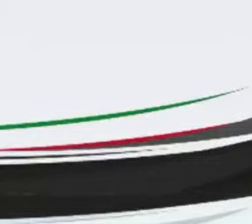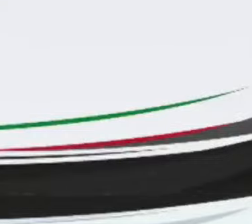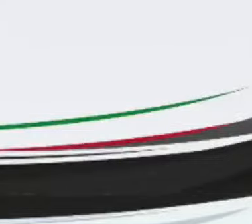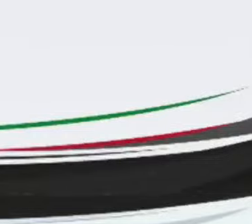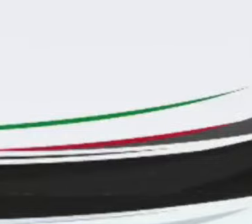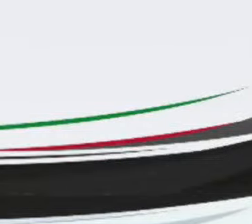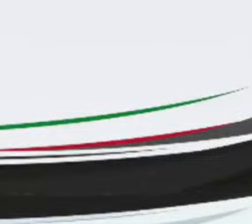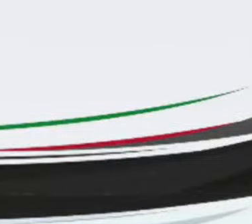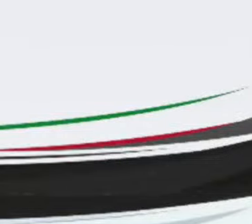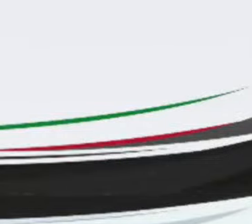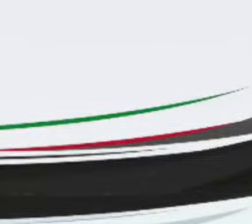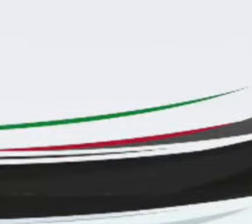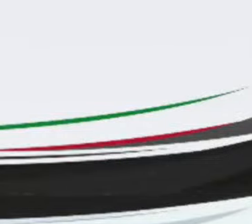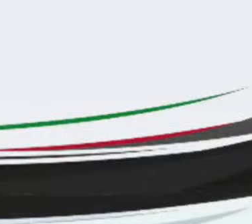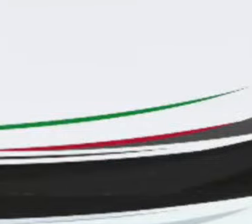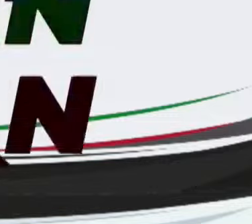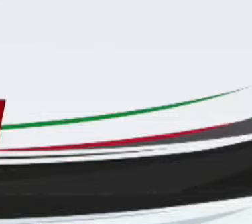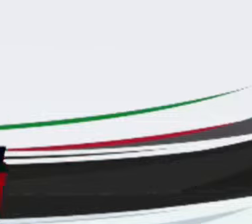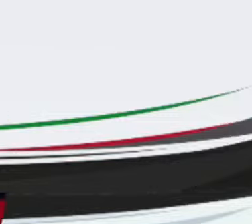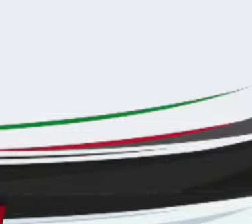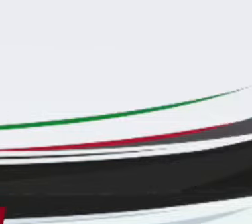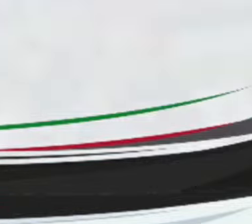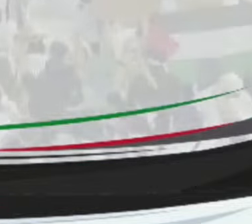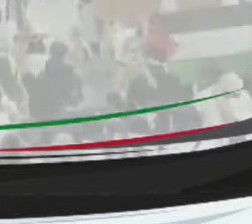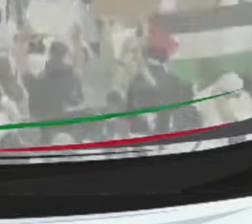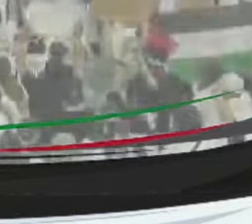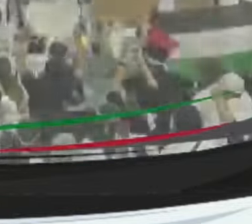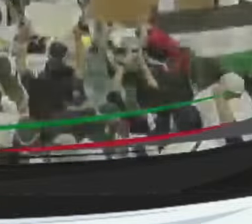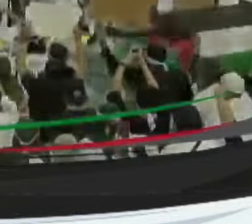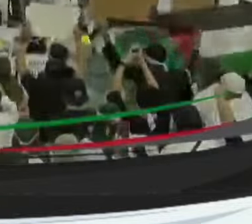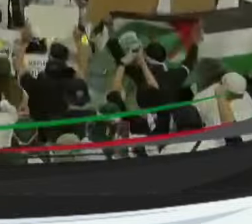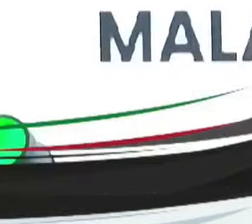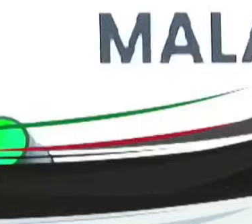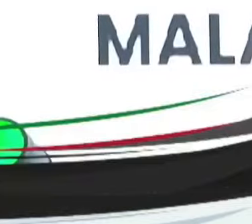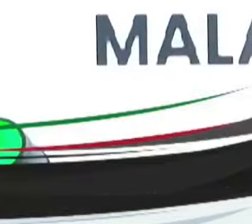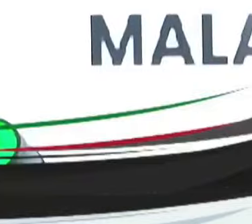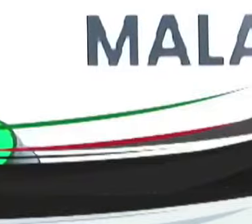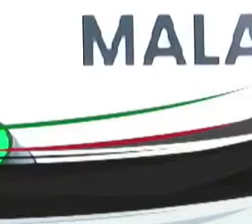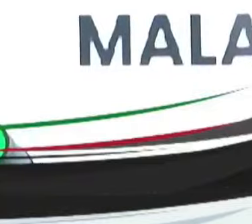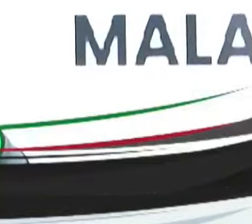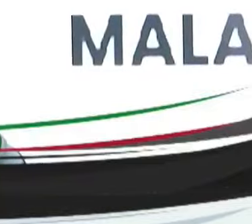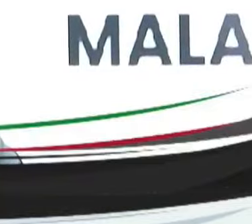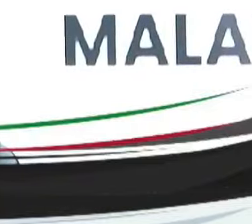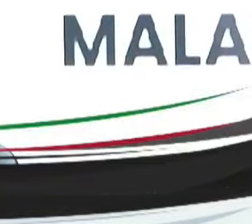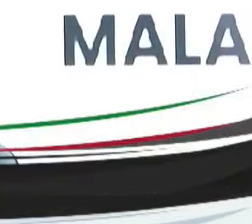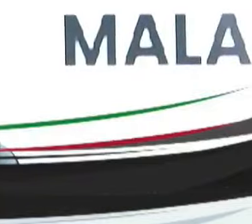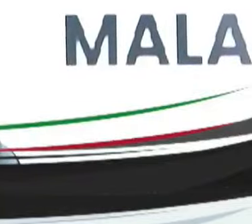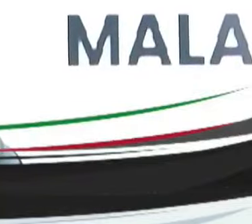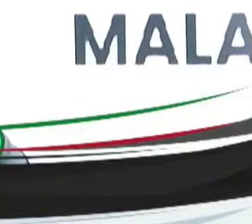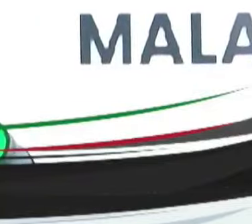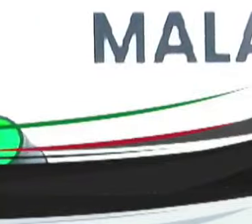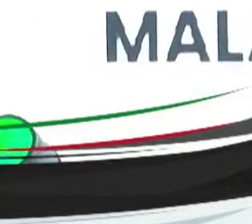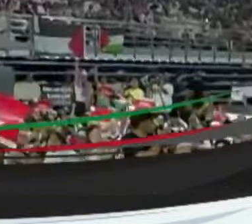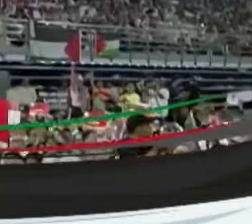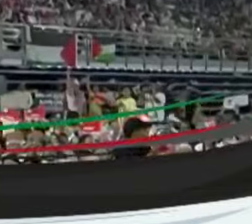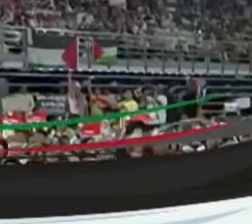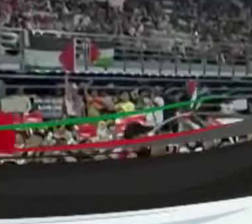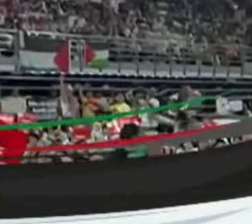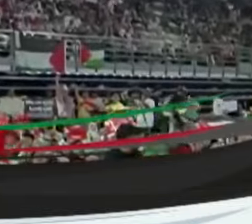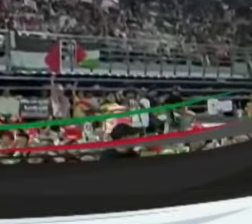Himpunan Pembebasan Palestin disempurnakan oleh Perdana Menteri Yang Amat Berhormat Datuk Seri Anwar